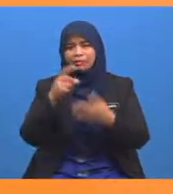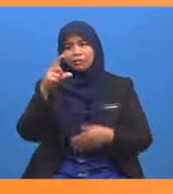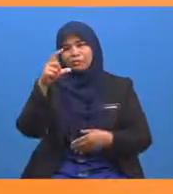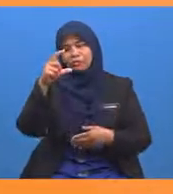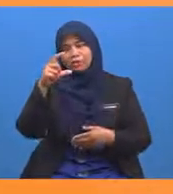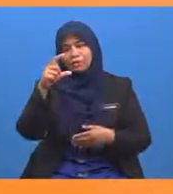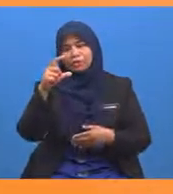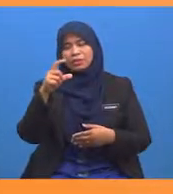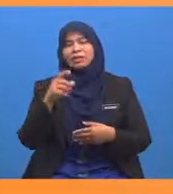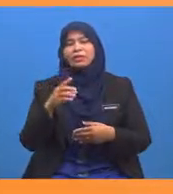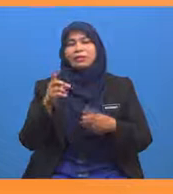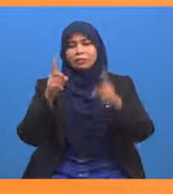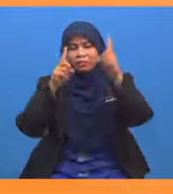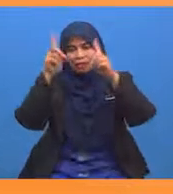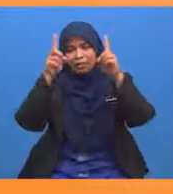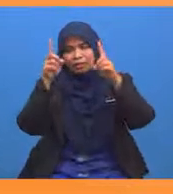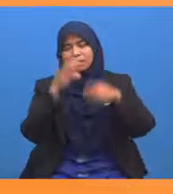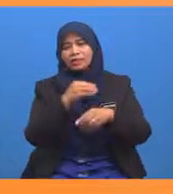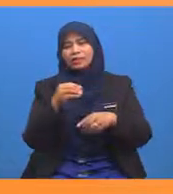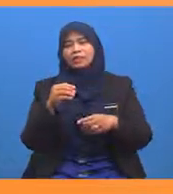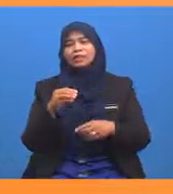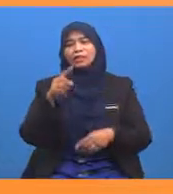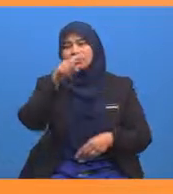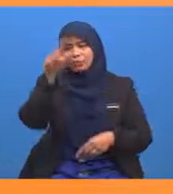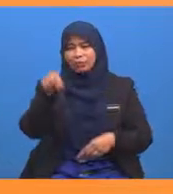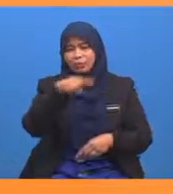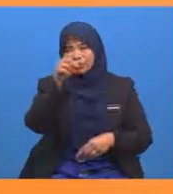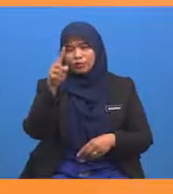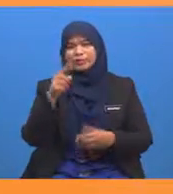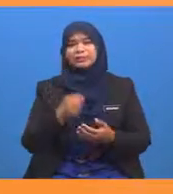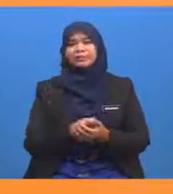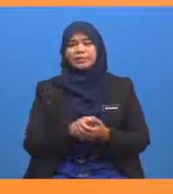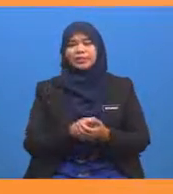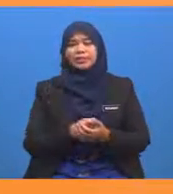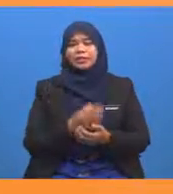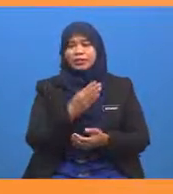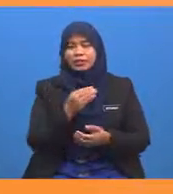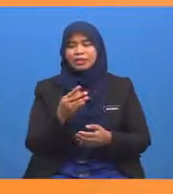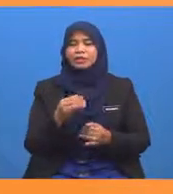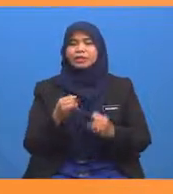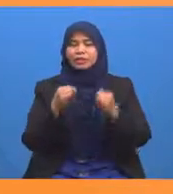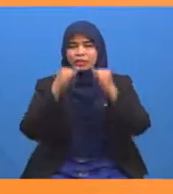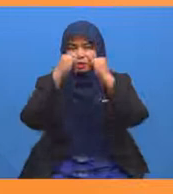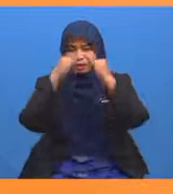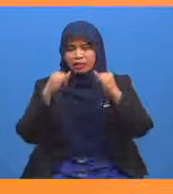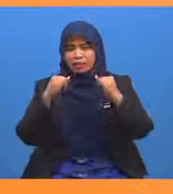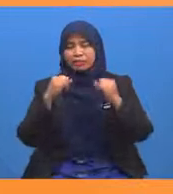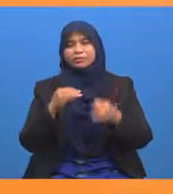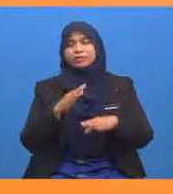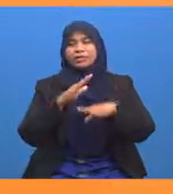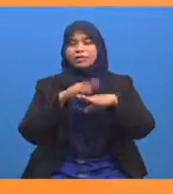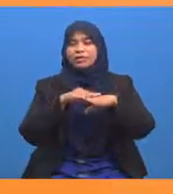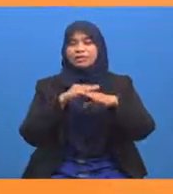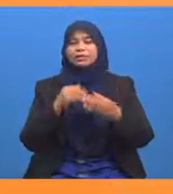piring, bintang dan bulat seperti bawang serta tirus di atas.